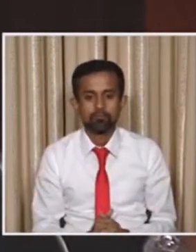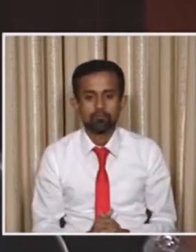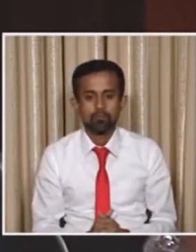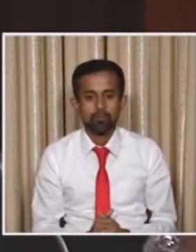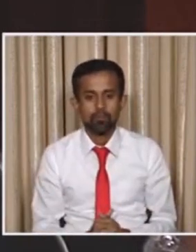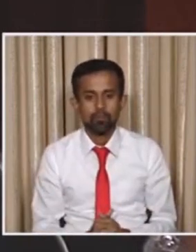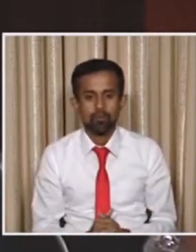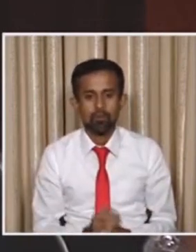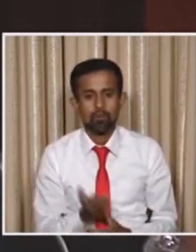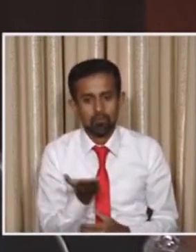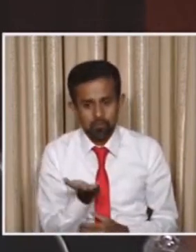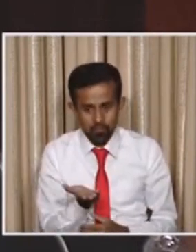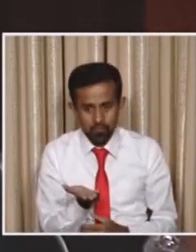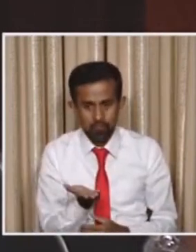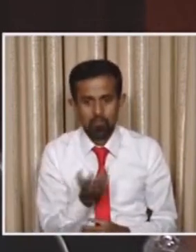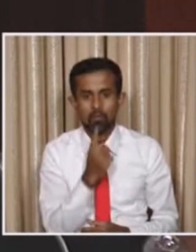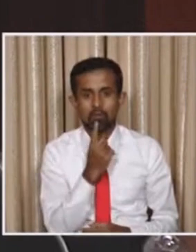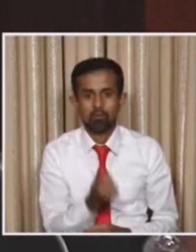අපි ඉල්ලීමක් කරනවා